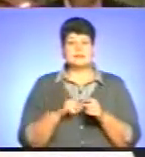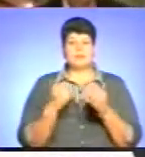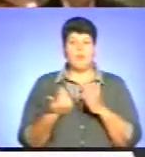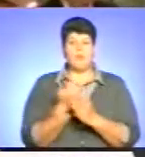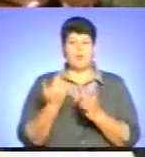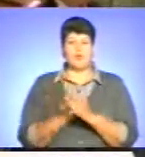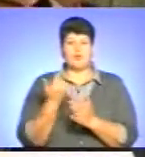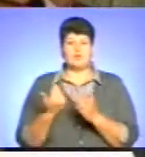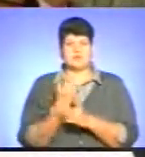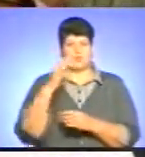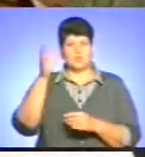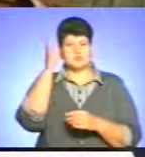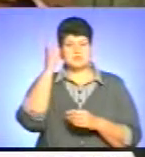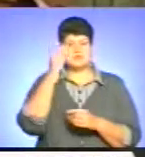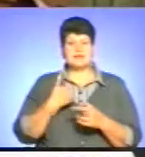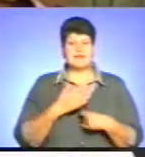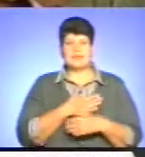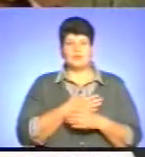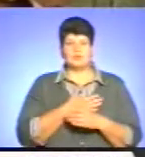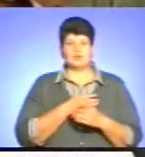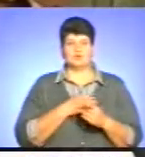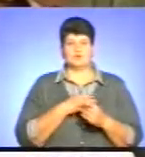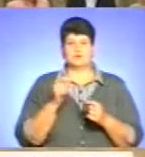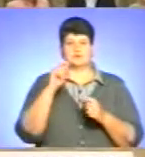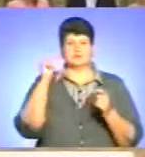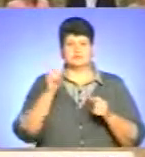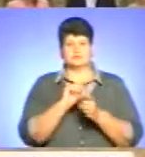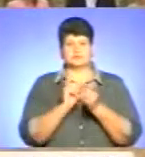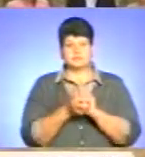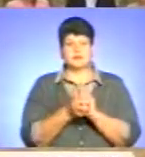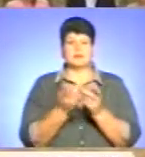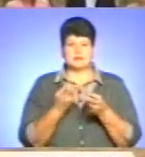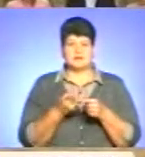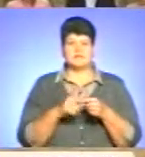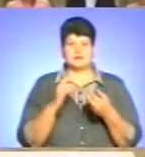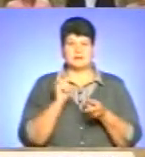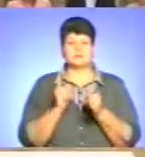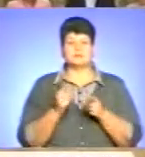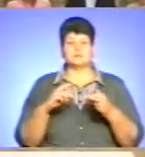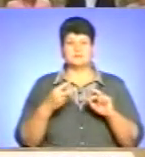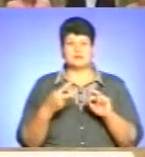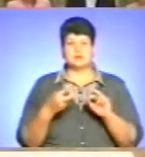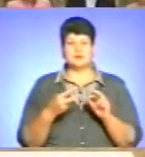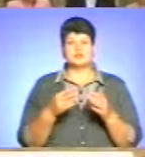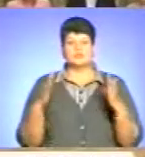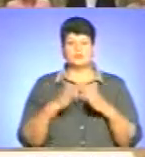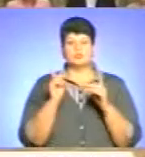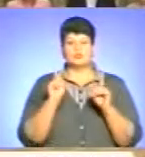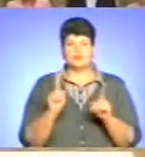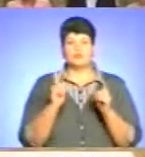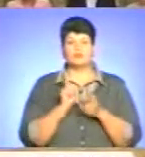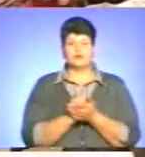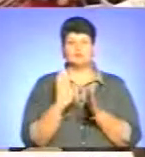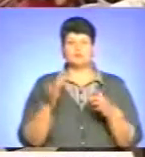слово «революція», але це дійсно справжня реформа. Житло також має стати доступнішим для пересічного вчителя. Прем'єр